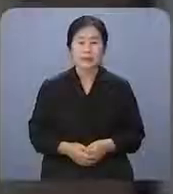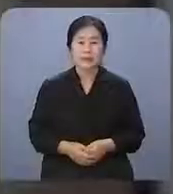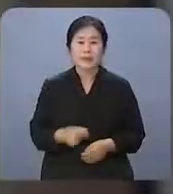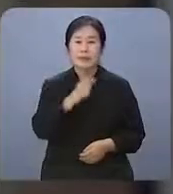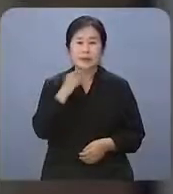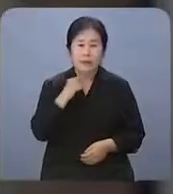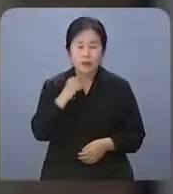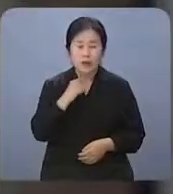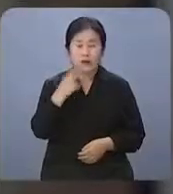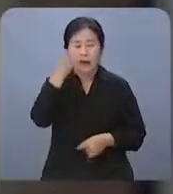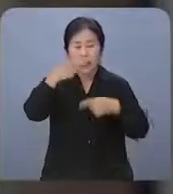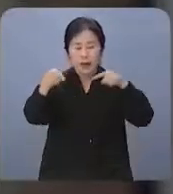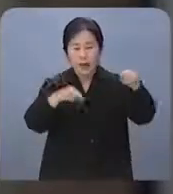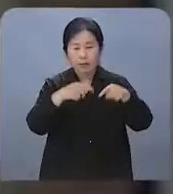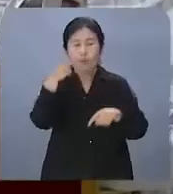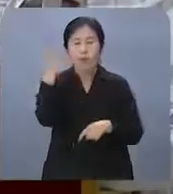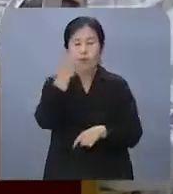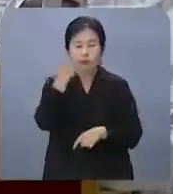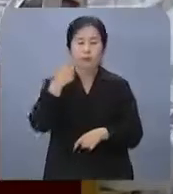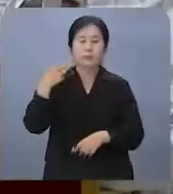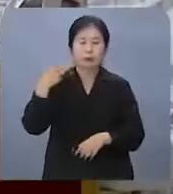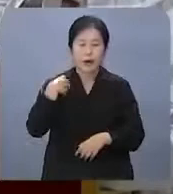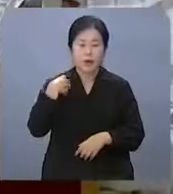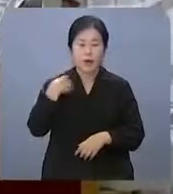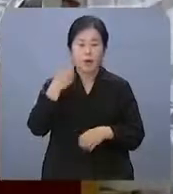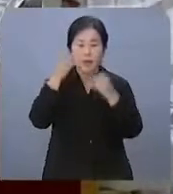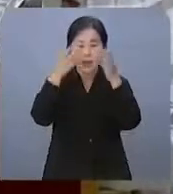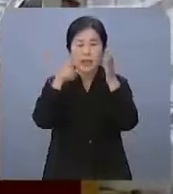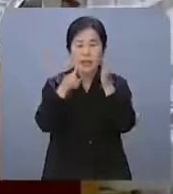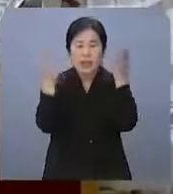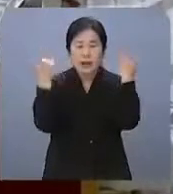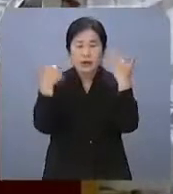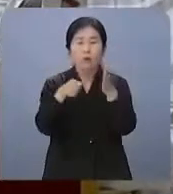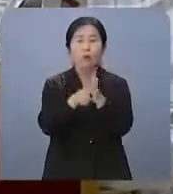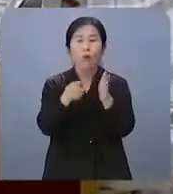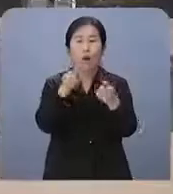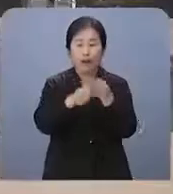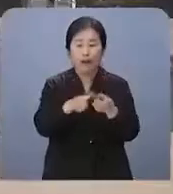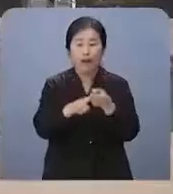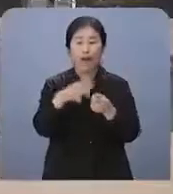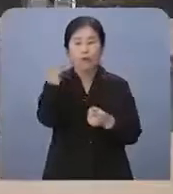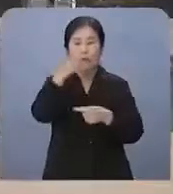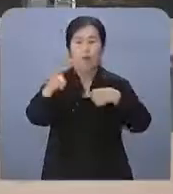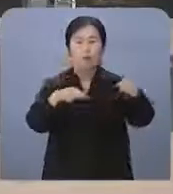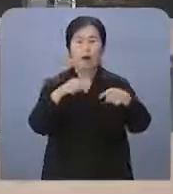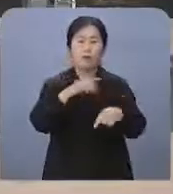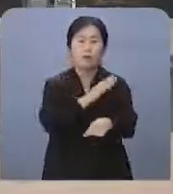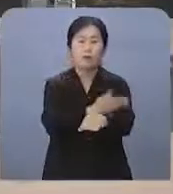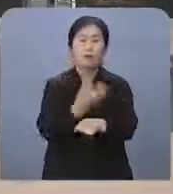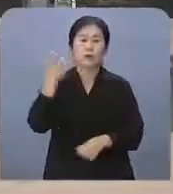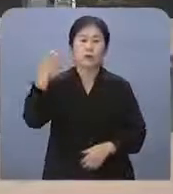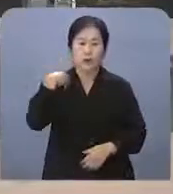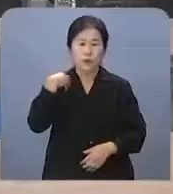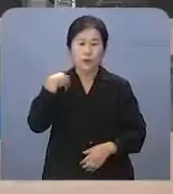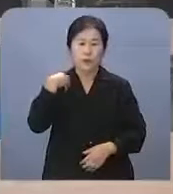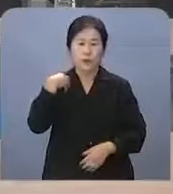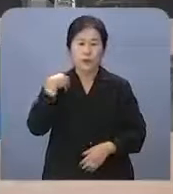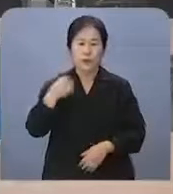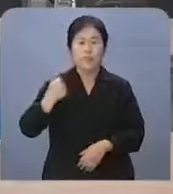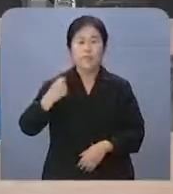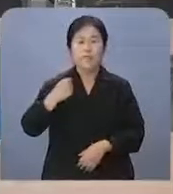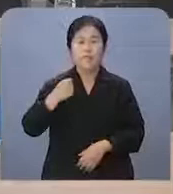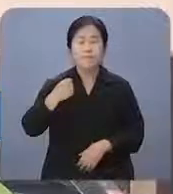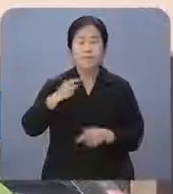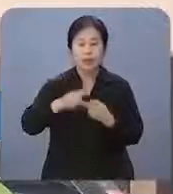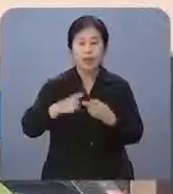mục vụ thức chăm sóc và tư vấn của các tư tế phó tư thế cũng như hoạt động của các chủng viện Chính vì vậy việc một